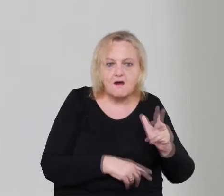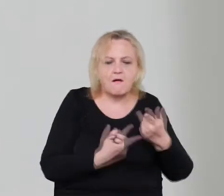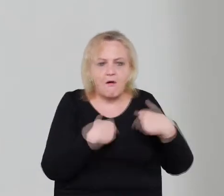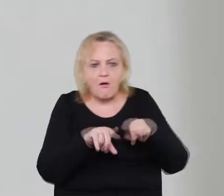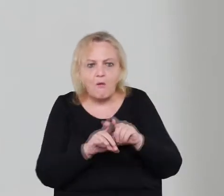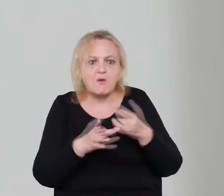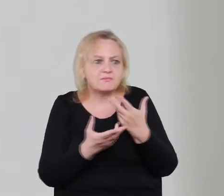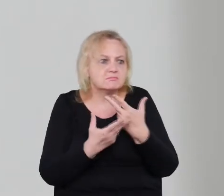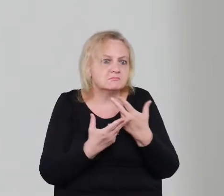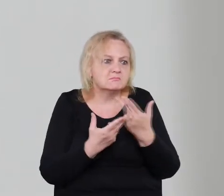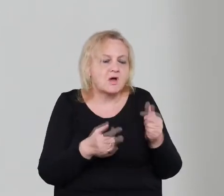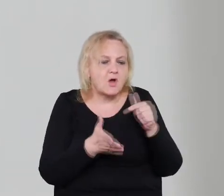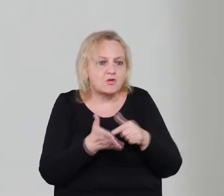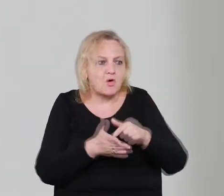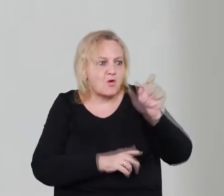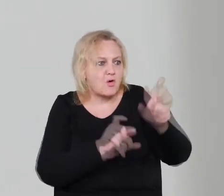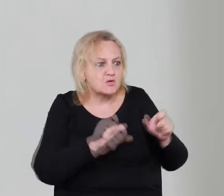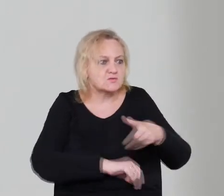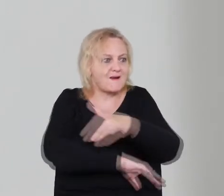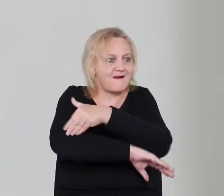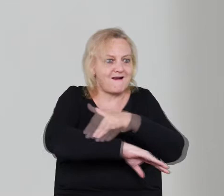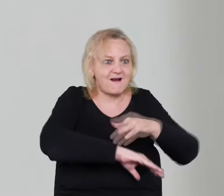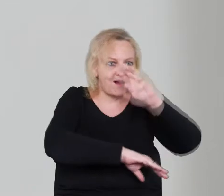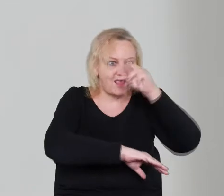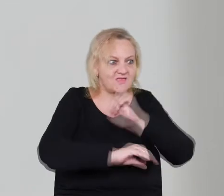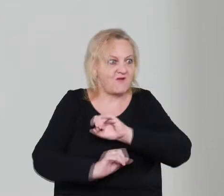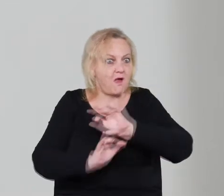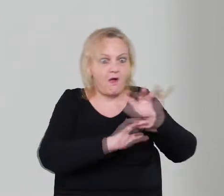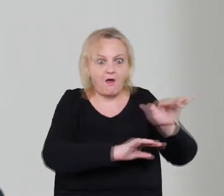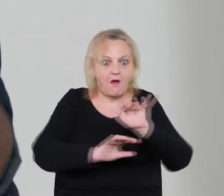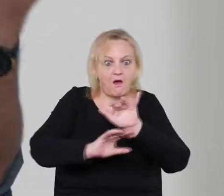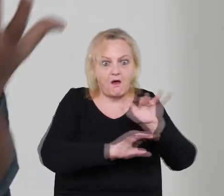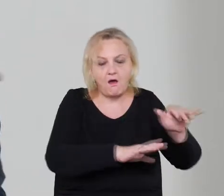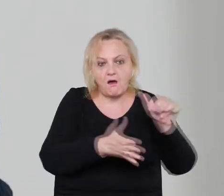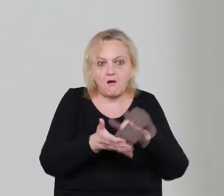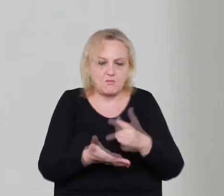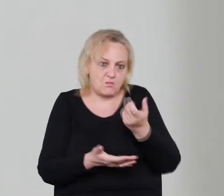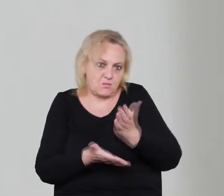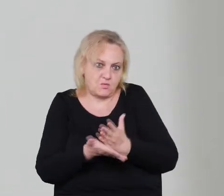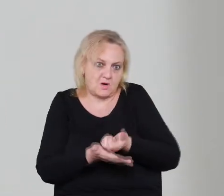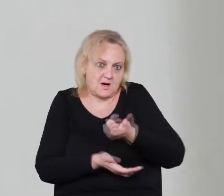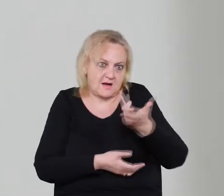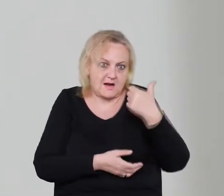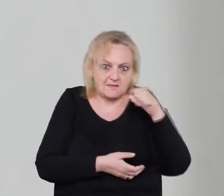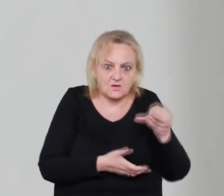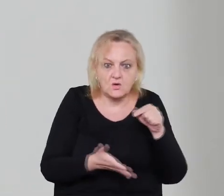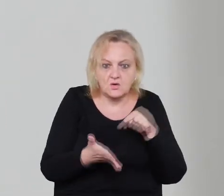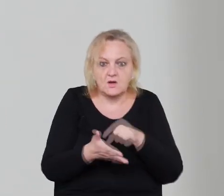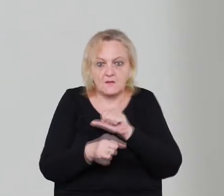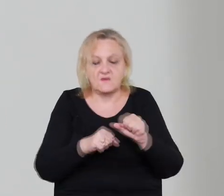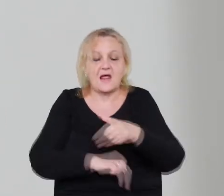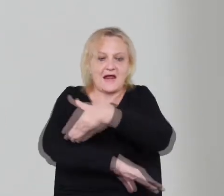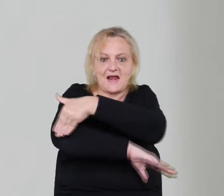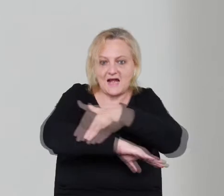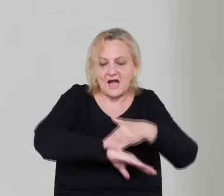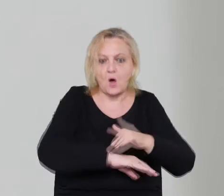obywateli w pierwszej kolejności to osoby był kierowany na granicy z Litwą i to się pojawiało już jakieś paru tygodni są też na granicy